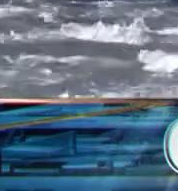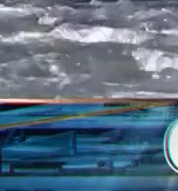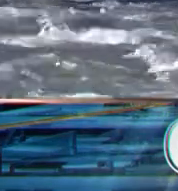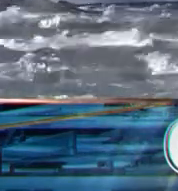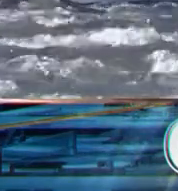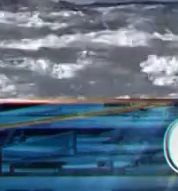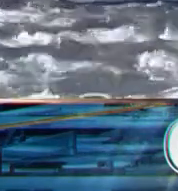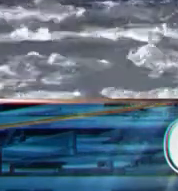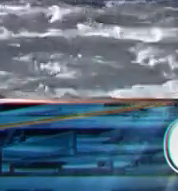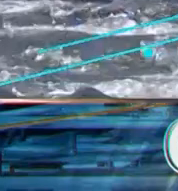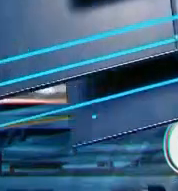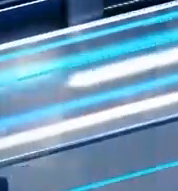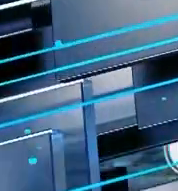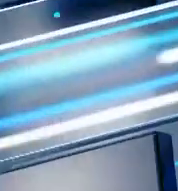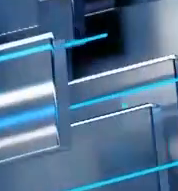возможного затопления.